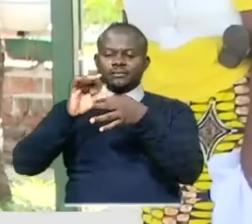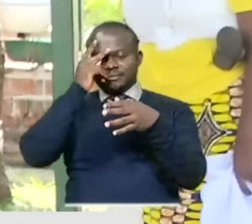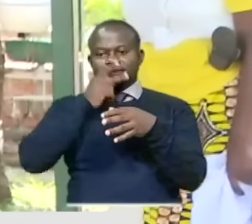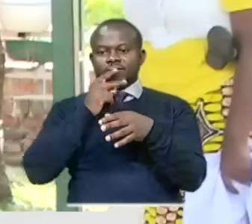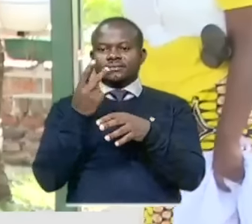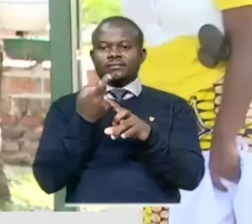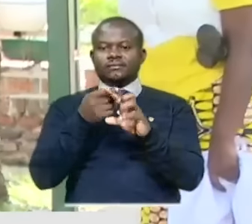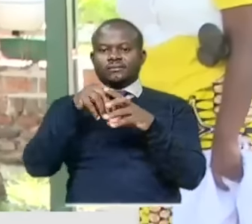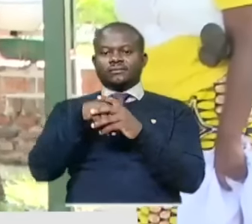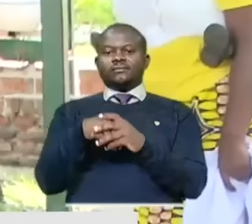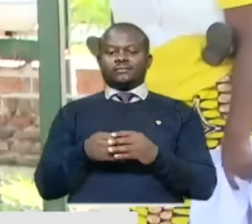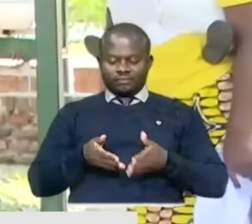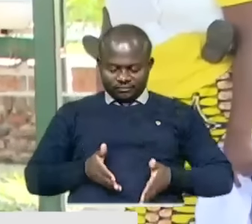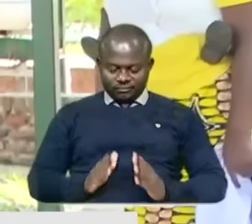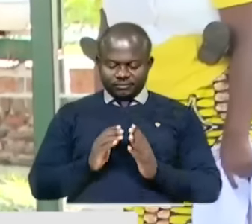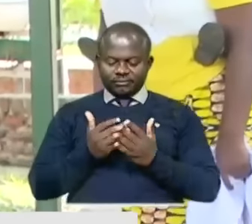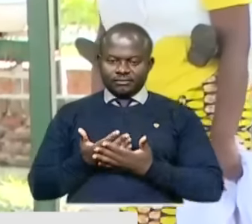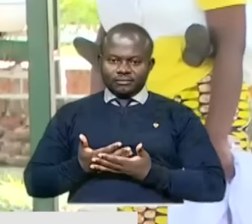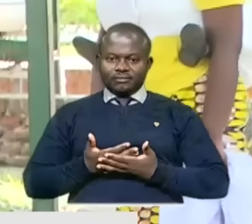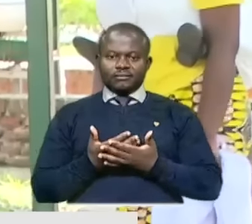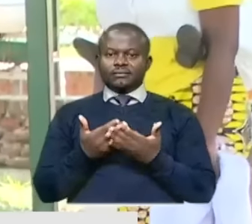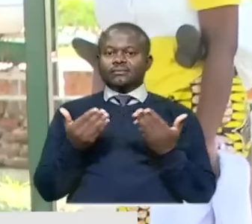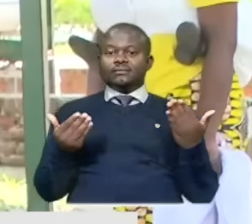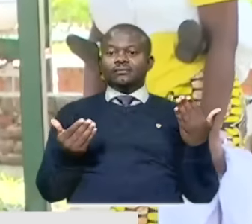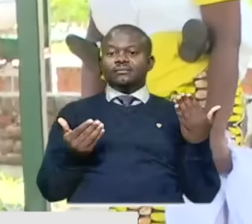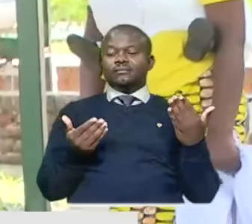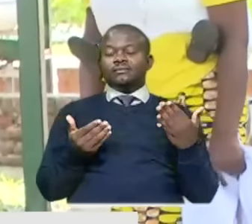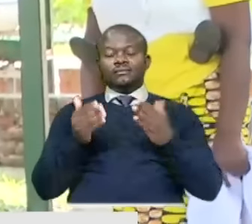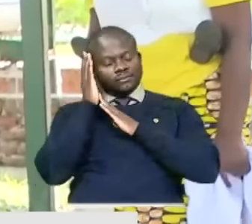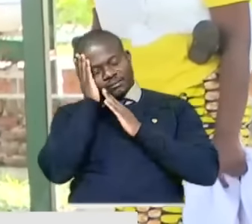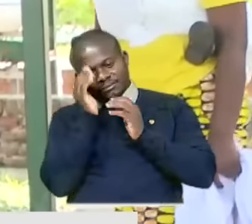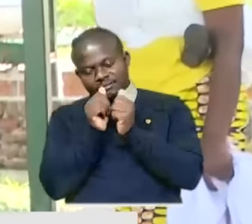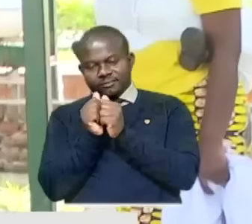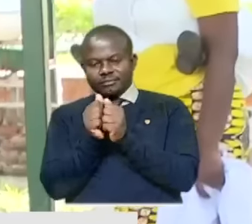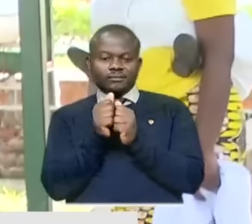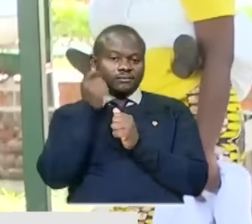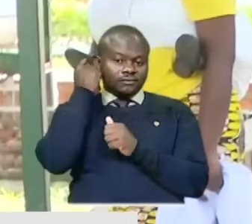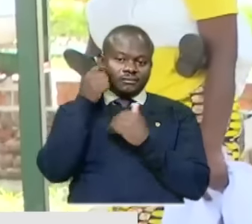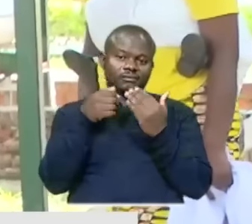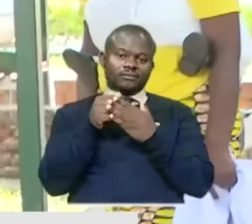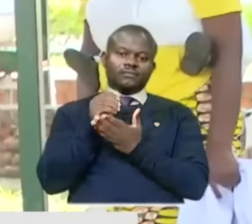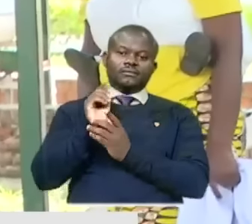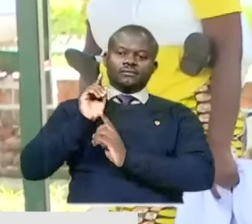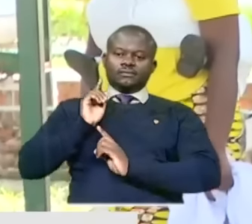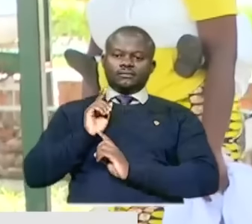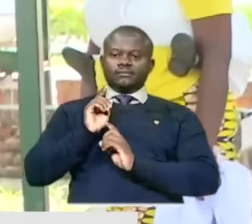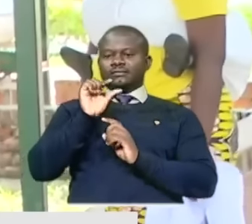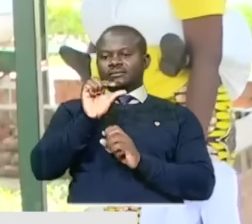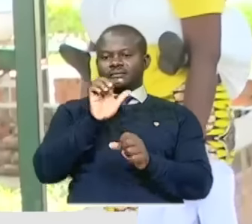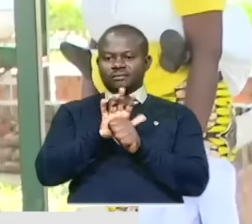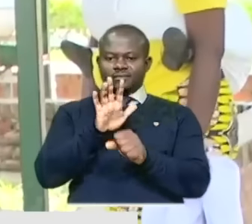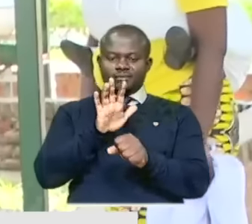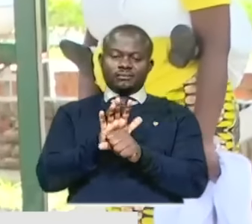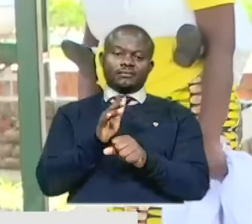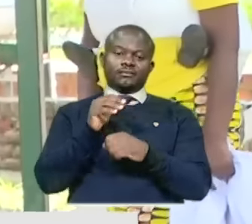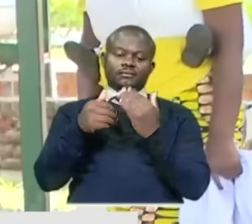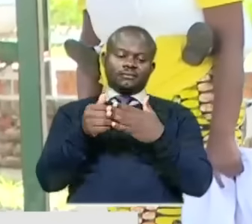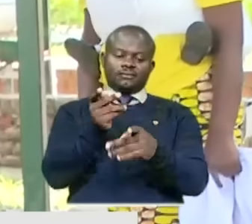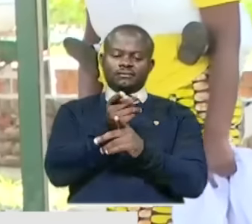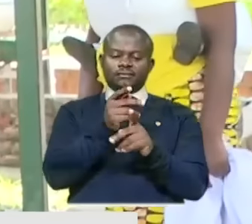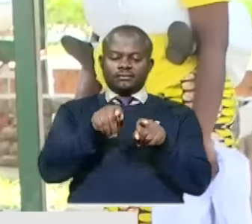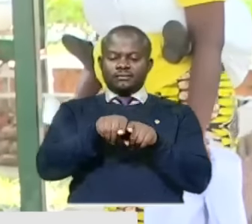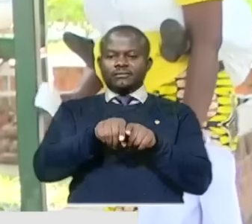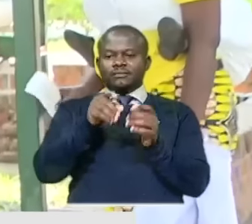hakavamo ubyayi imange ebyiri, iminja zikabesha ku gitanda ababyeyi, ubwo umutekano ukaba mukeya cyane. Ukutwitaho